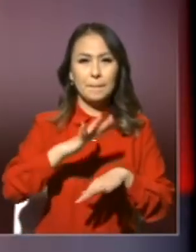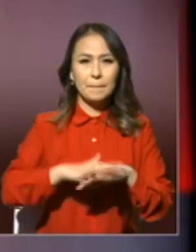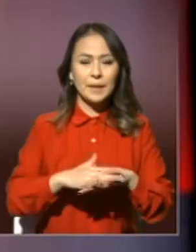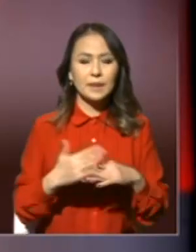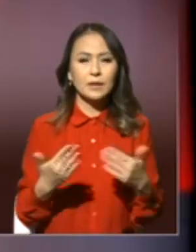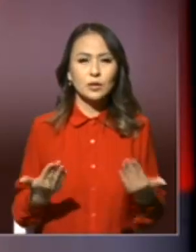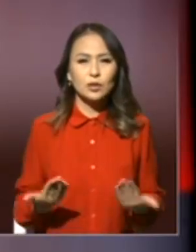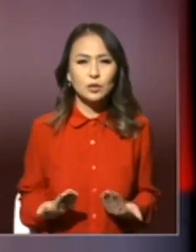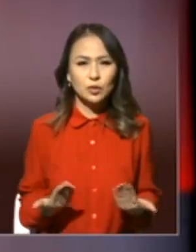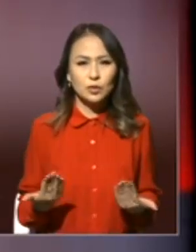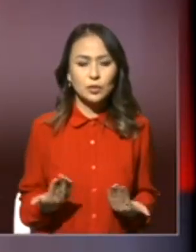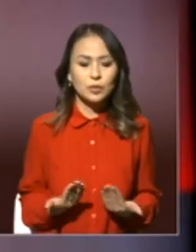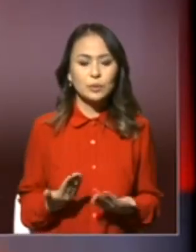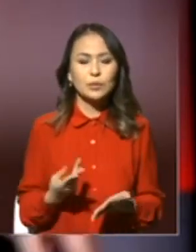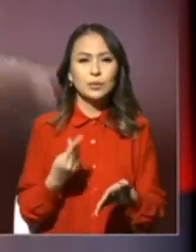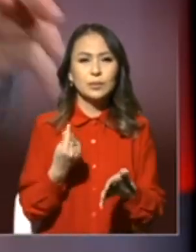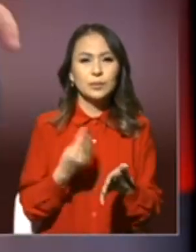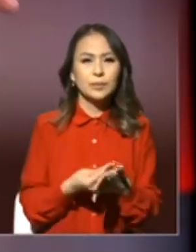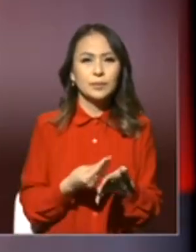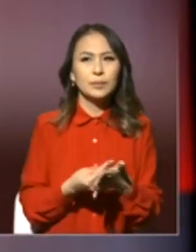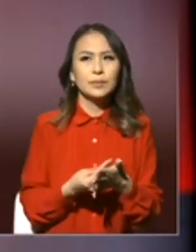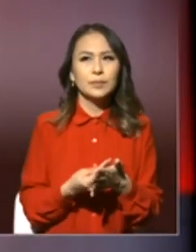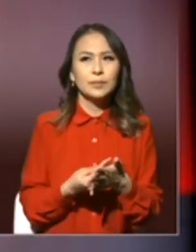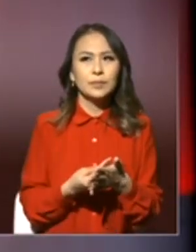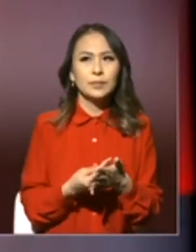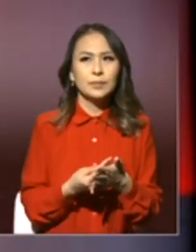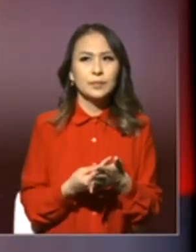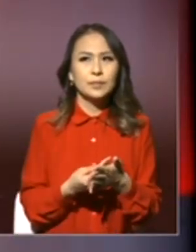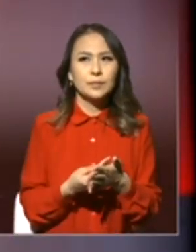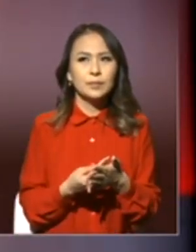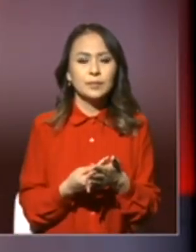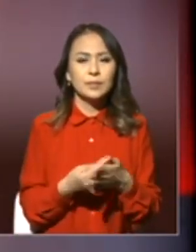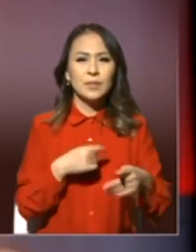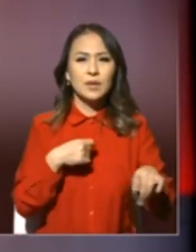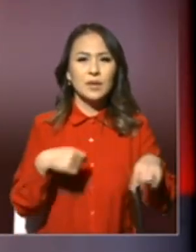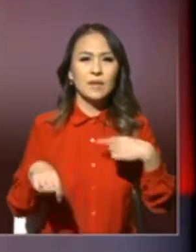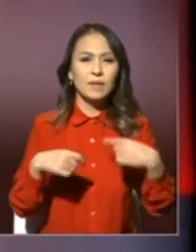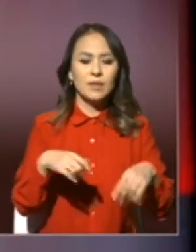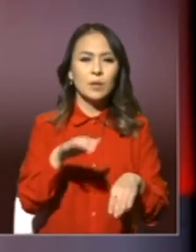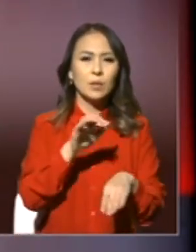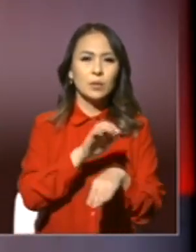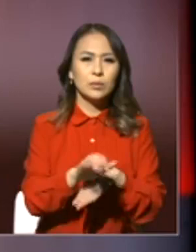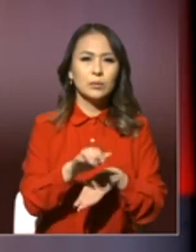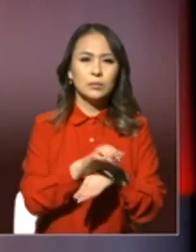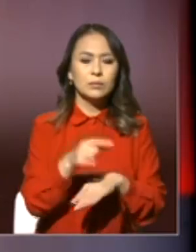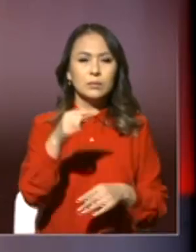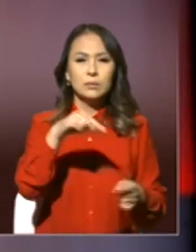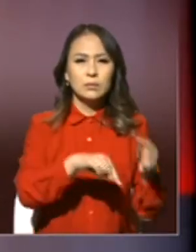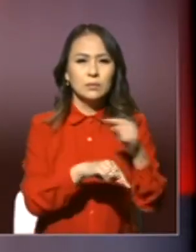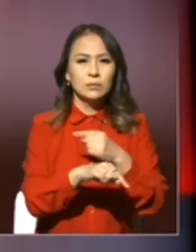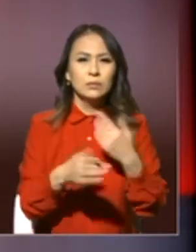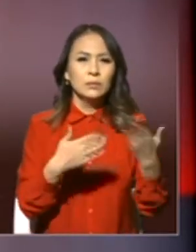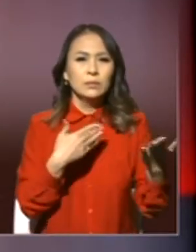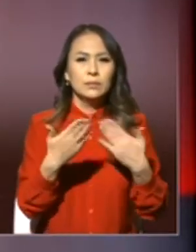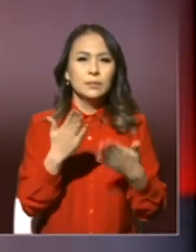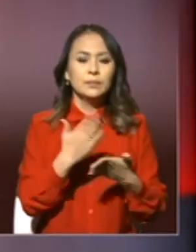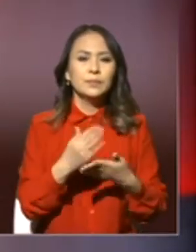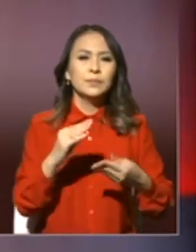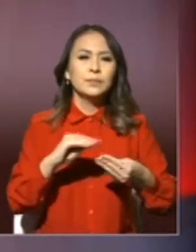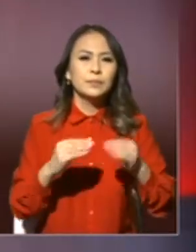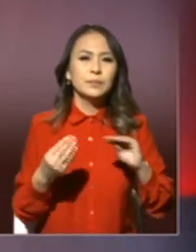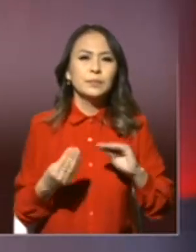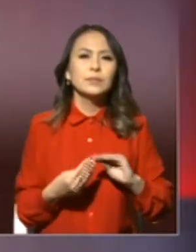тұрғын қаржы тұрғындары, сосын тауар өндірушілердің арасында мүдде қайшылығы туады.